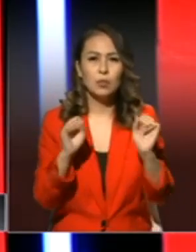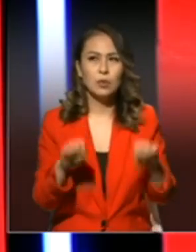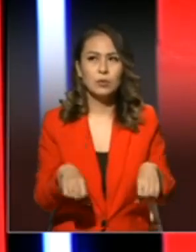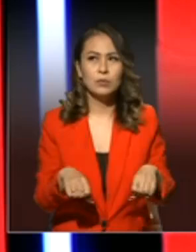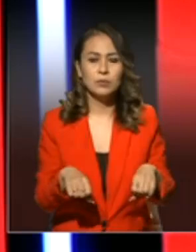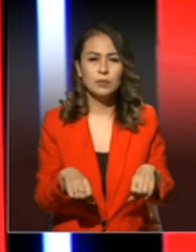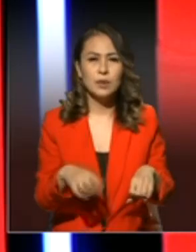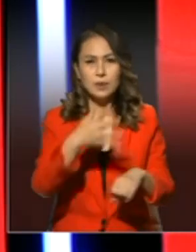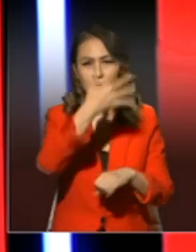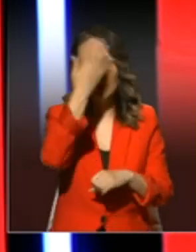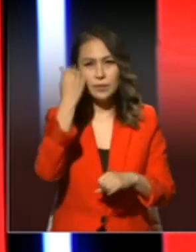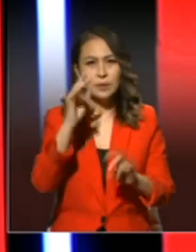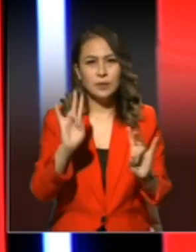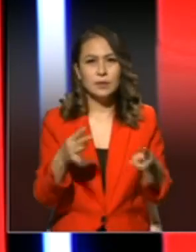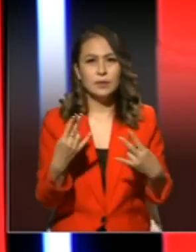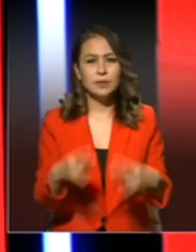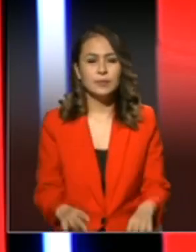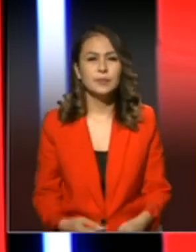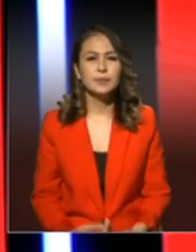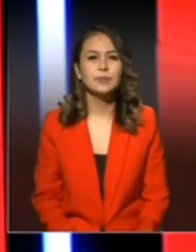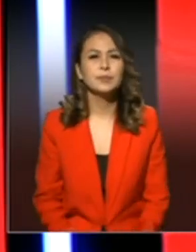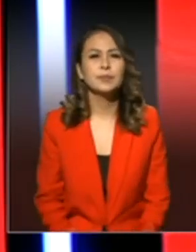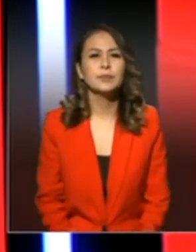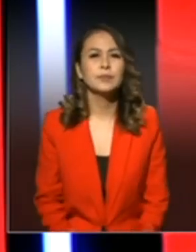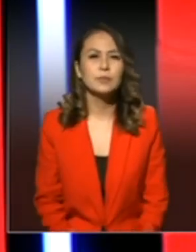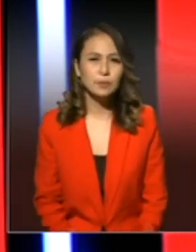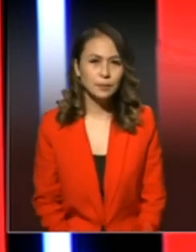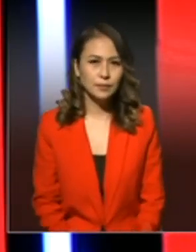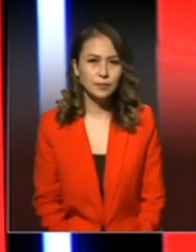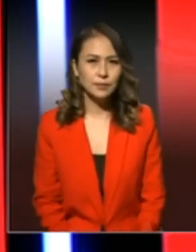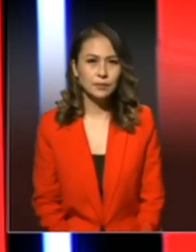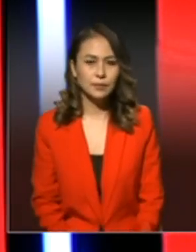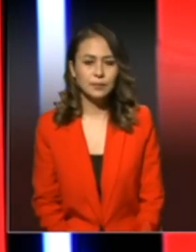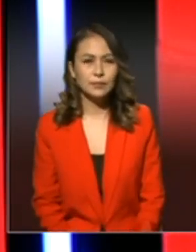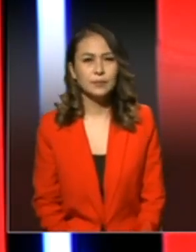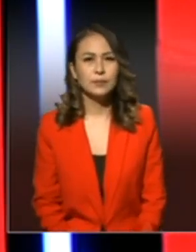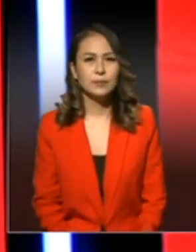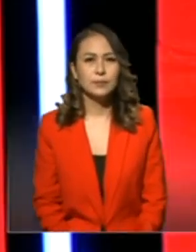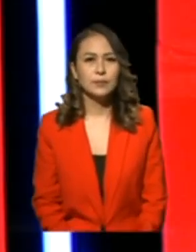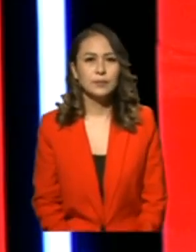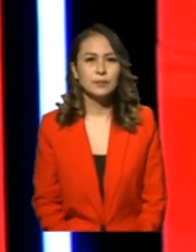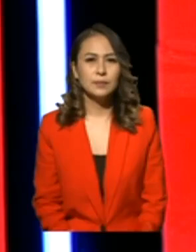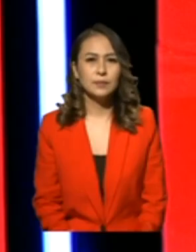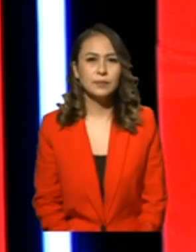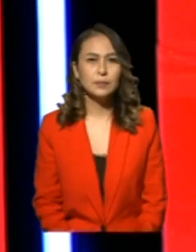естен шығармайықшы. Эфир түзігін ұстаған ерғанат көп жастар, көп жасайық, сау болыңыздар.